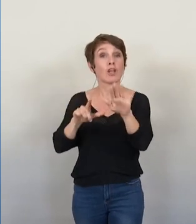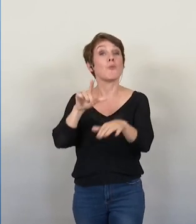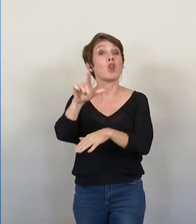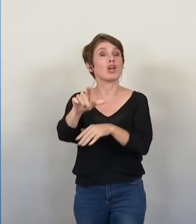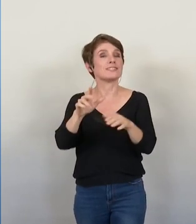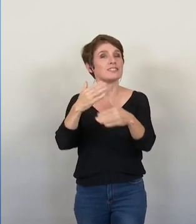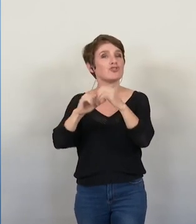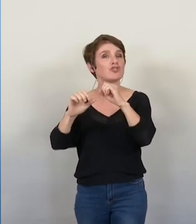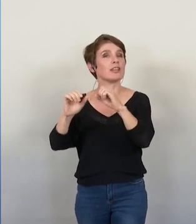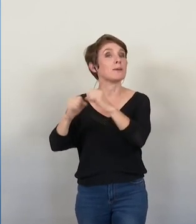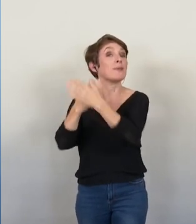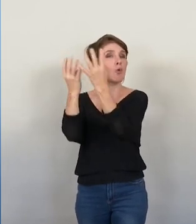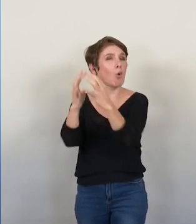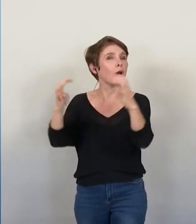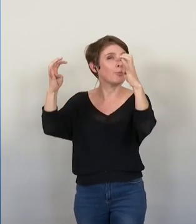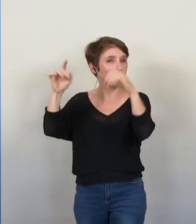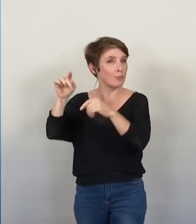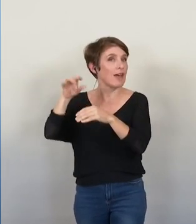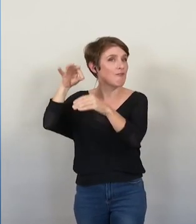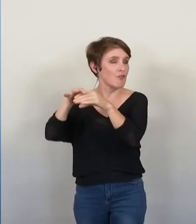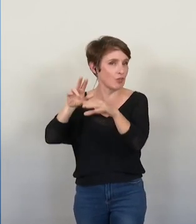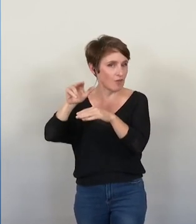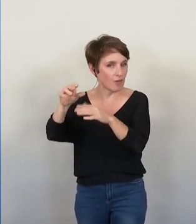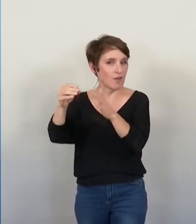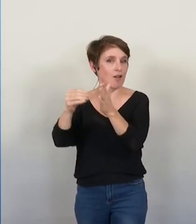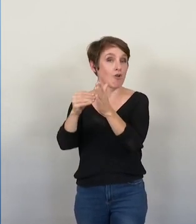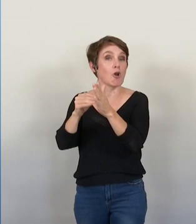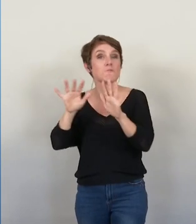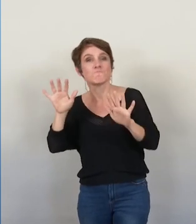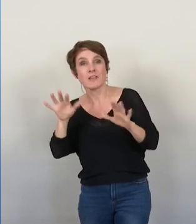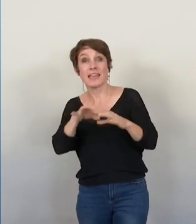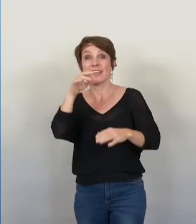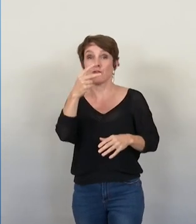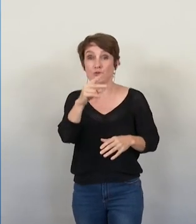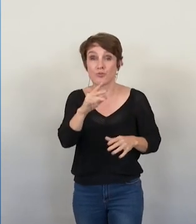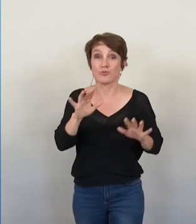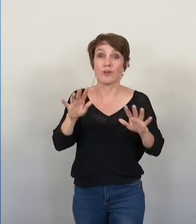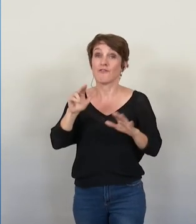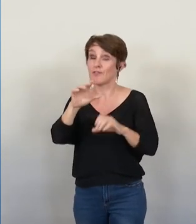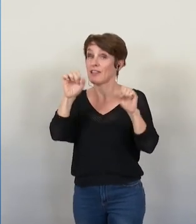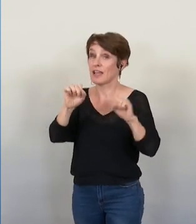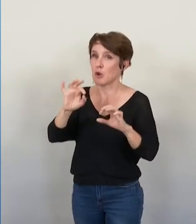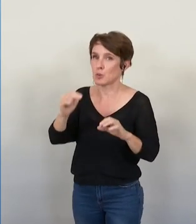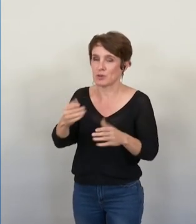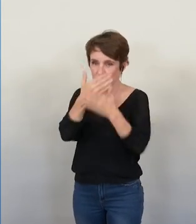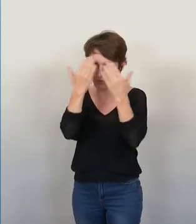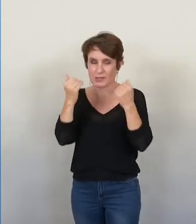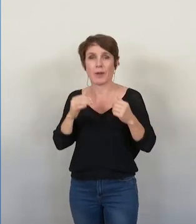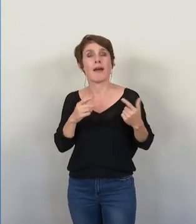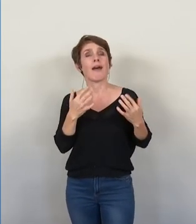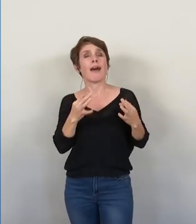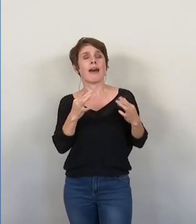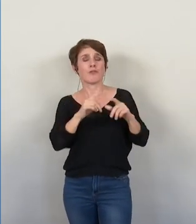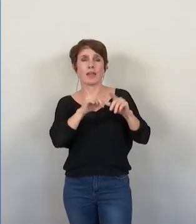pas certaine que votre proposition reçoive un kitus des élus en particulier des maires de la métropole pour le budget de Grenoble enfin